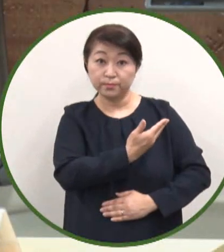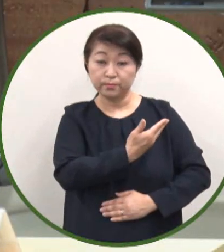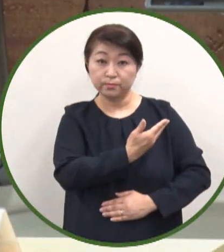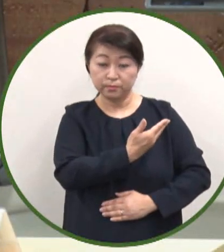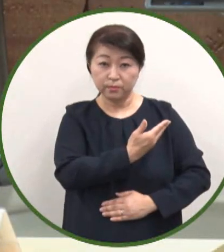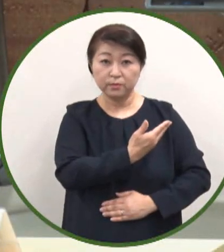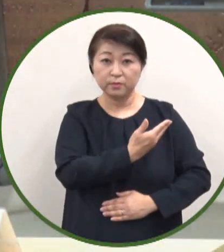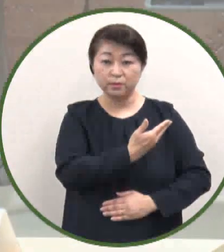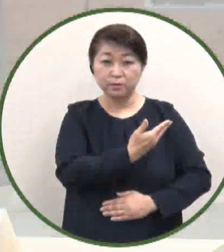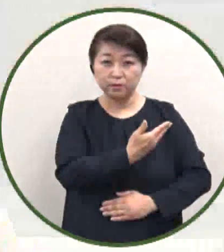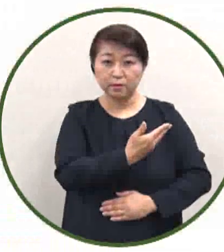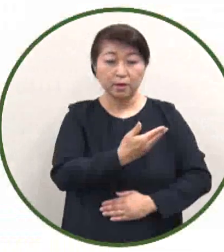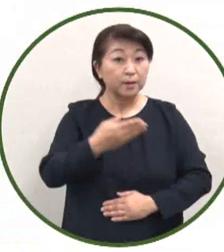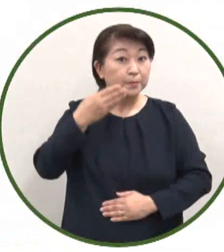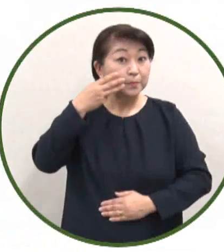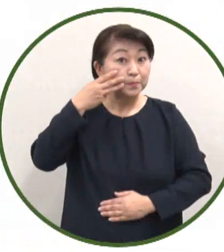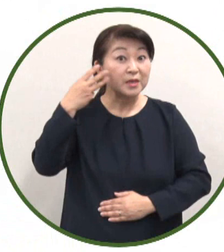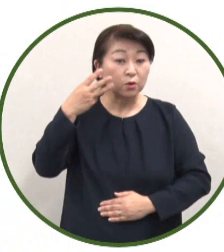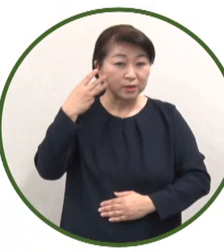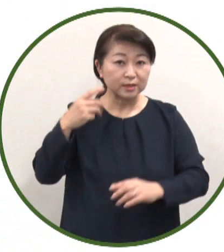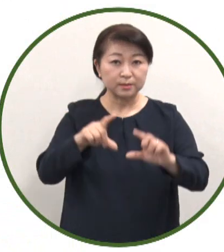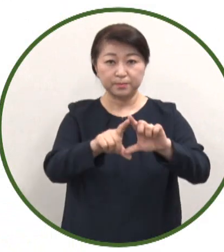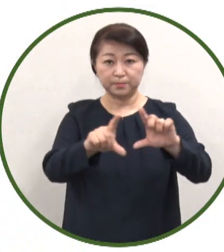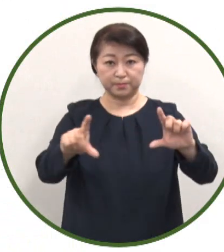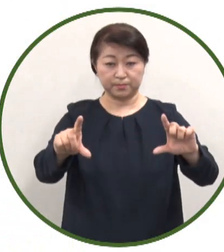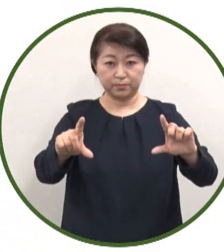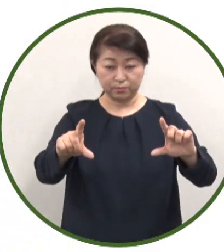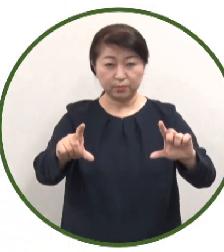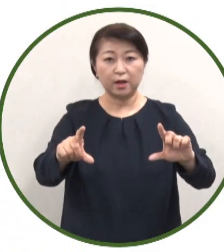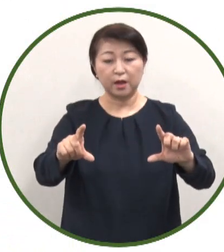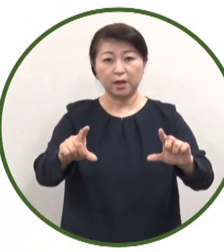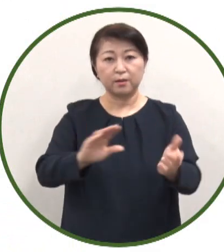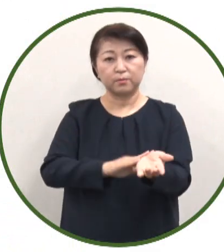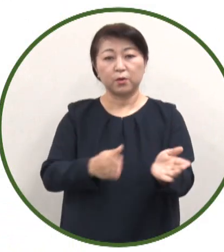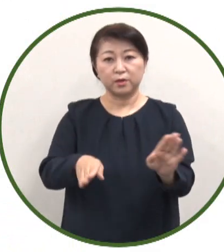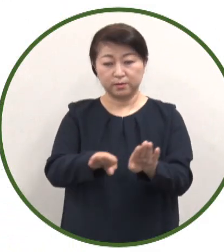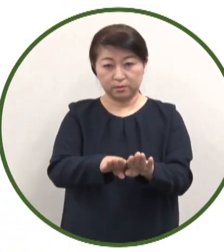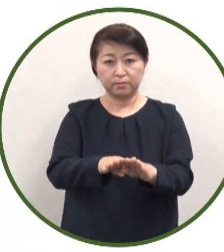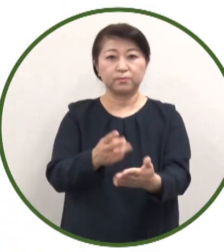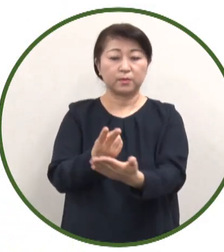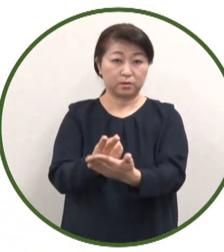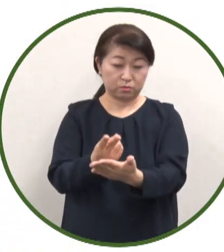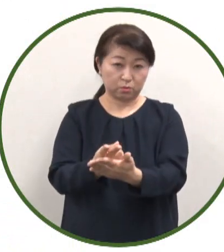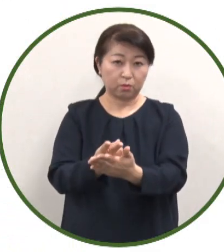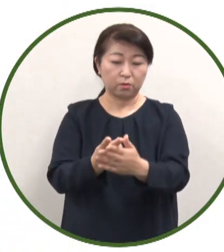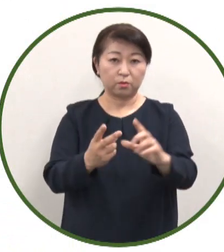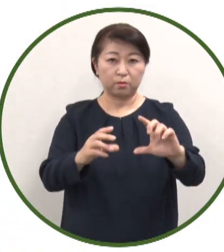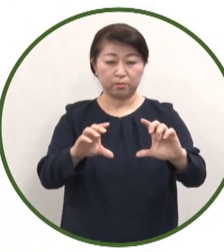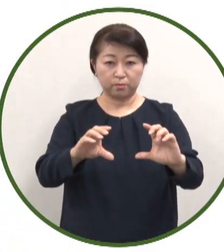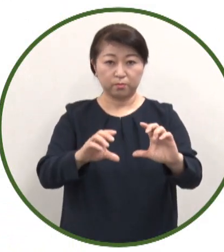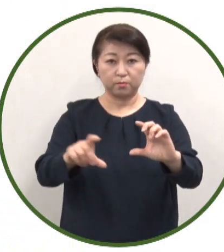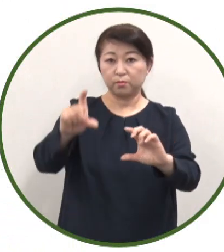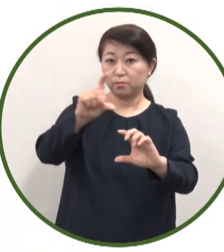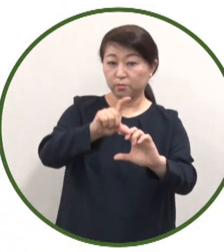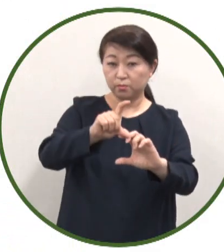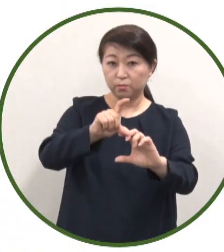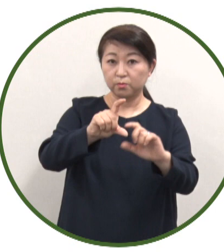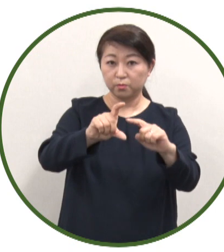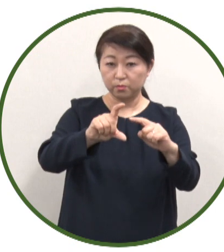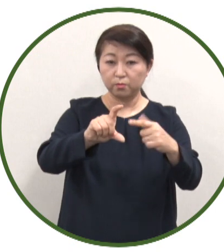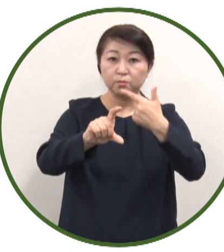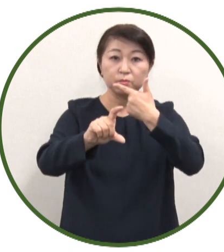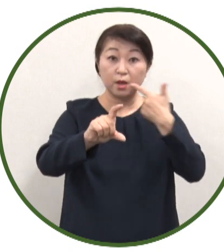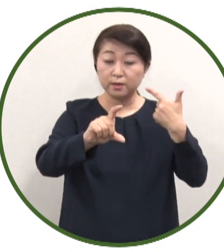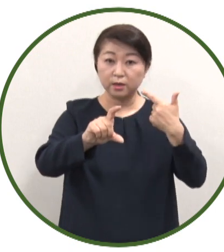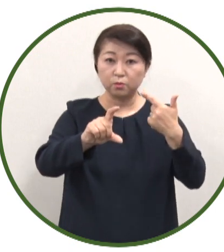この緑の部分、これが病床でありまして、その上に紫のホテルが載っております